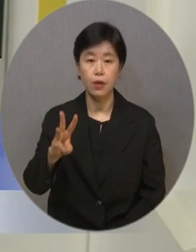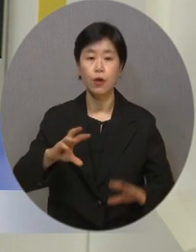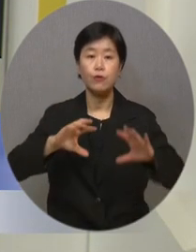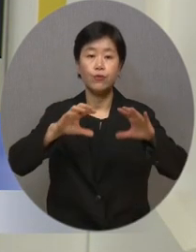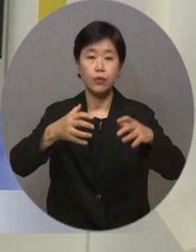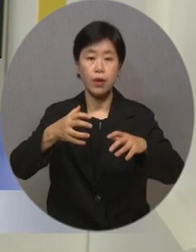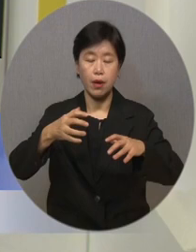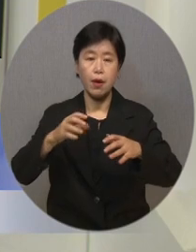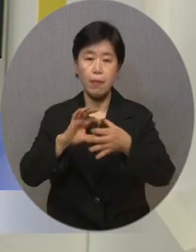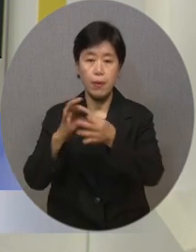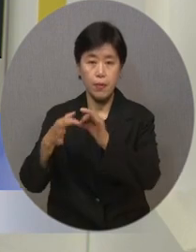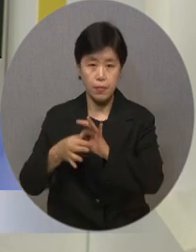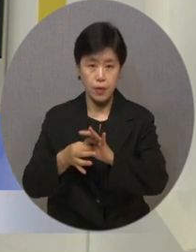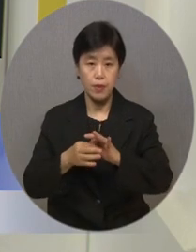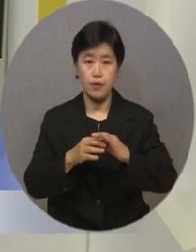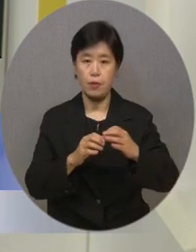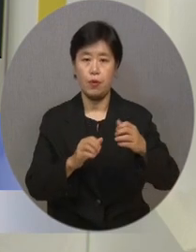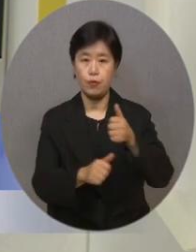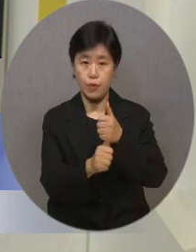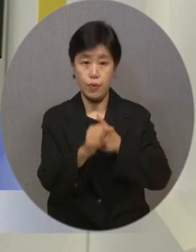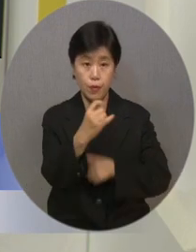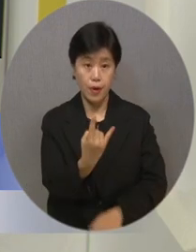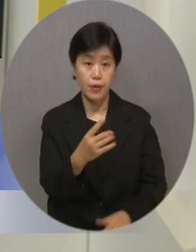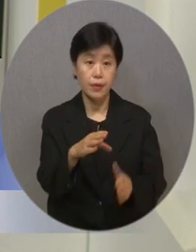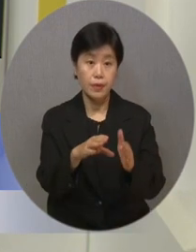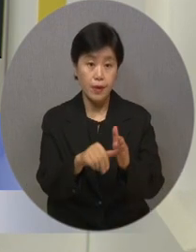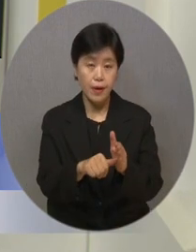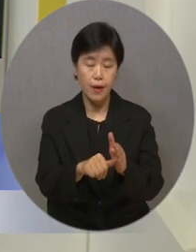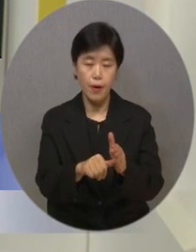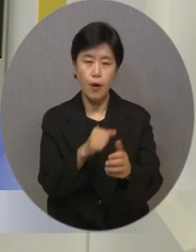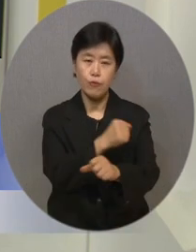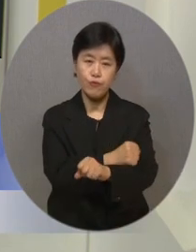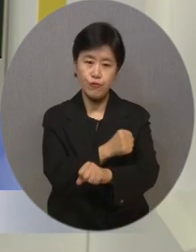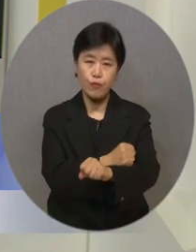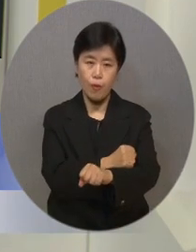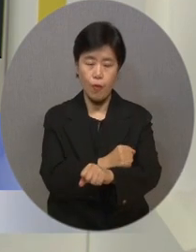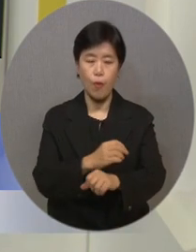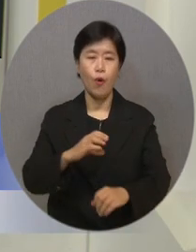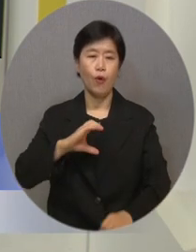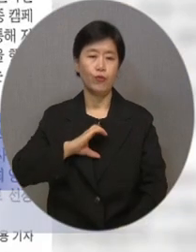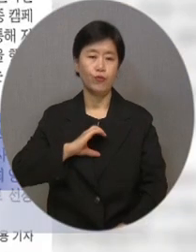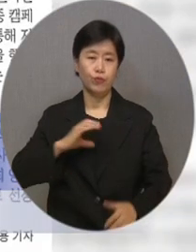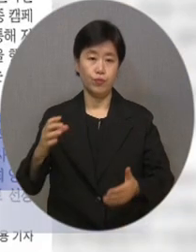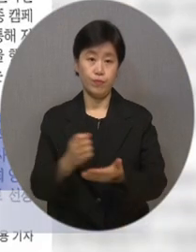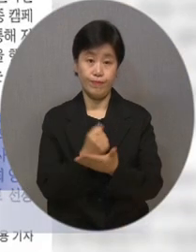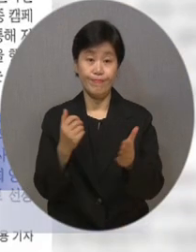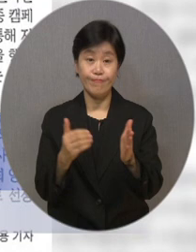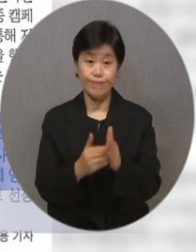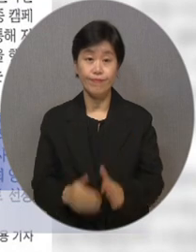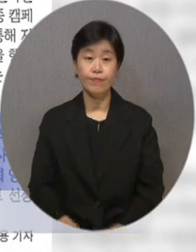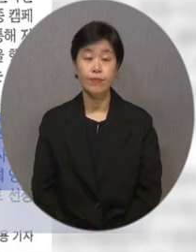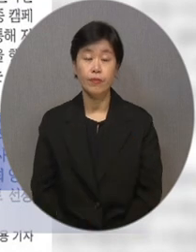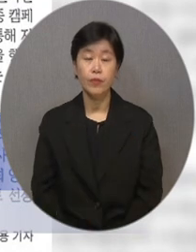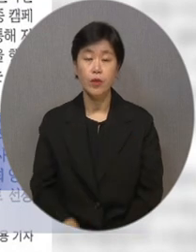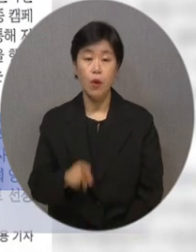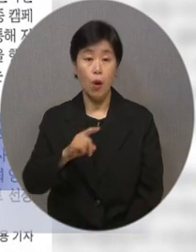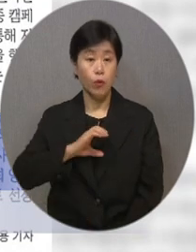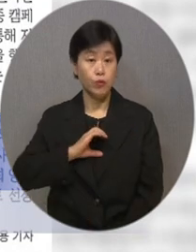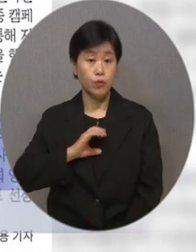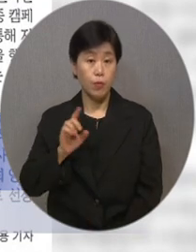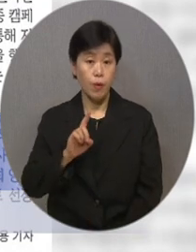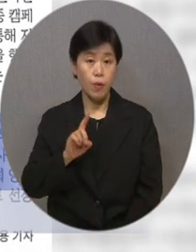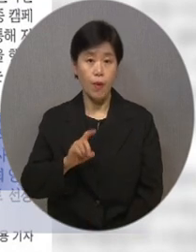위원회 전기 총회에서 패럴림픽 훈장을 수상했다는 소식을 전하고 있습니다 패럴림픽 훈장은